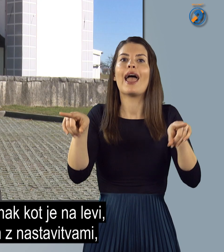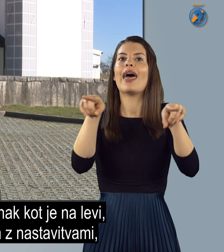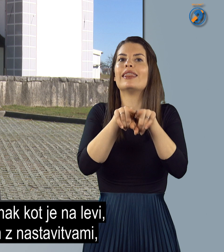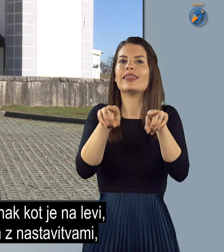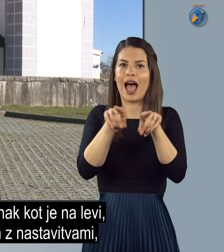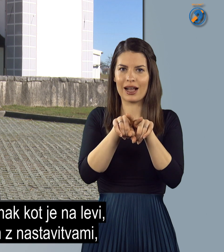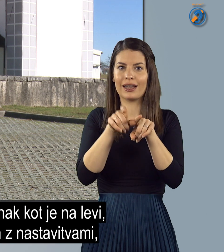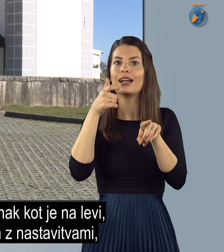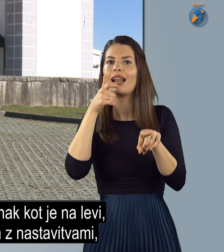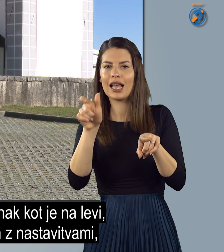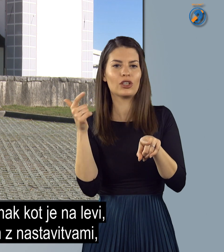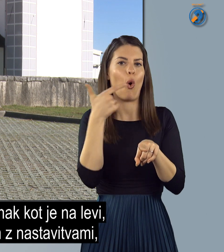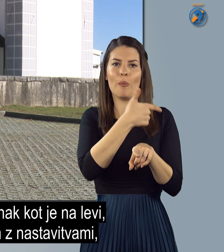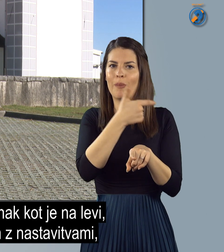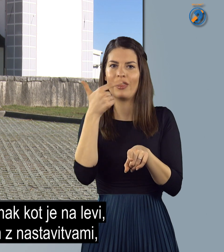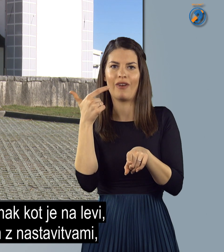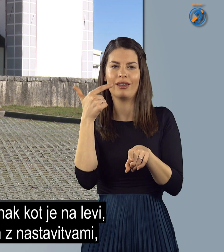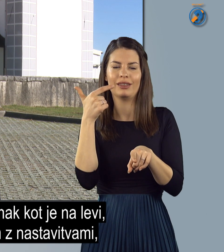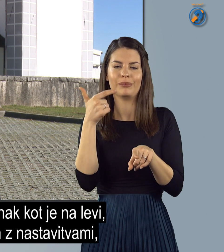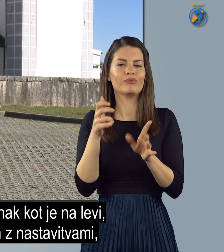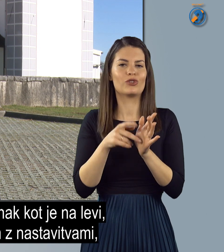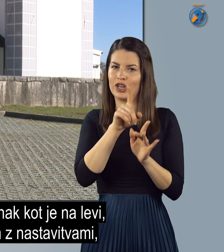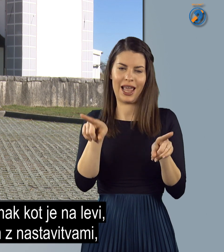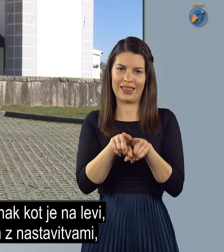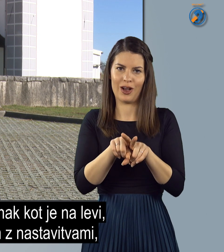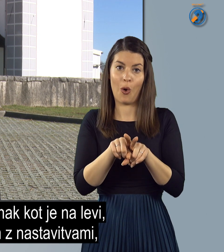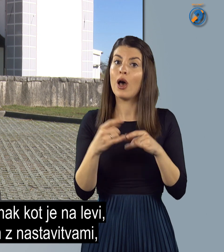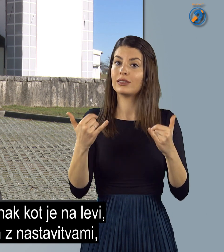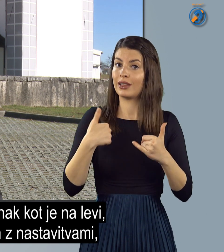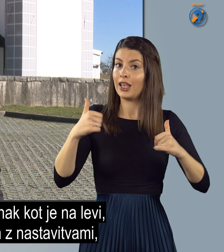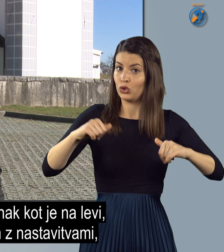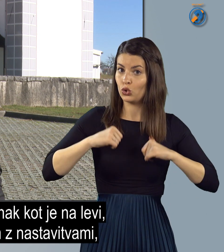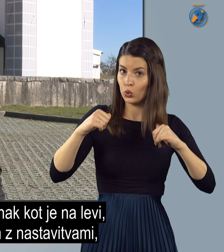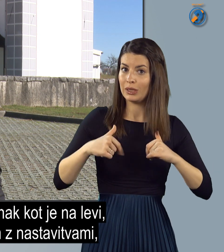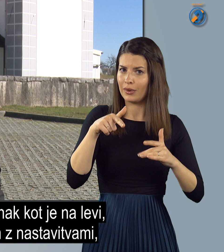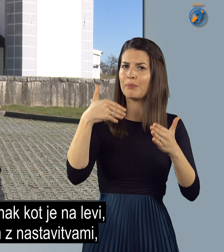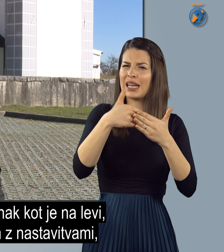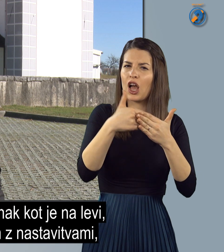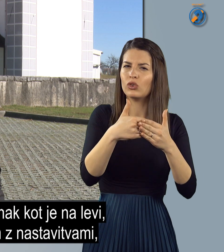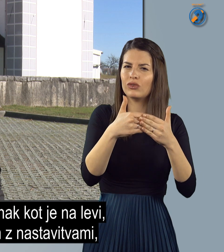glas enakšen kot temu na levi in da se pač trudim z